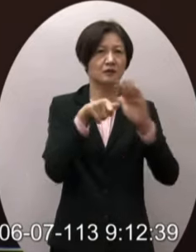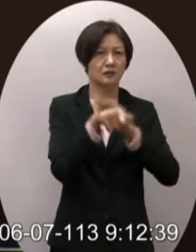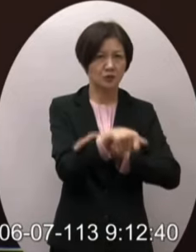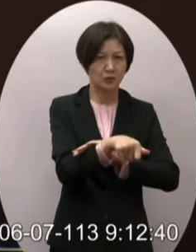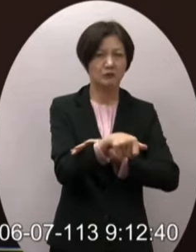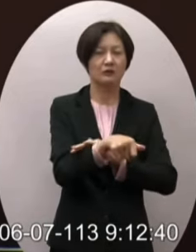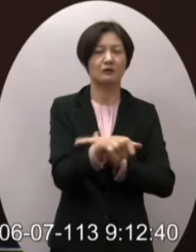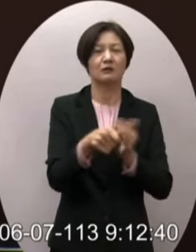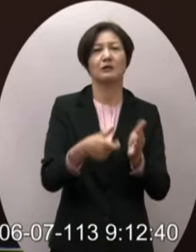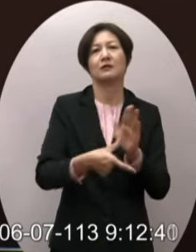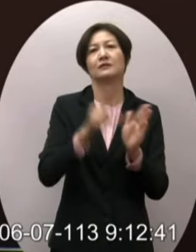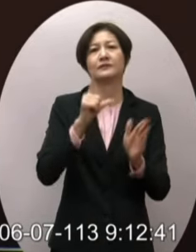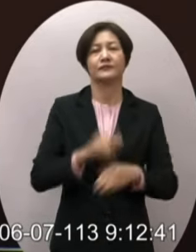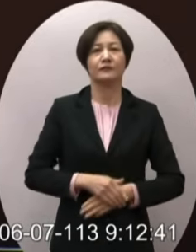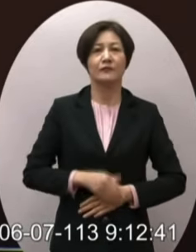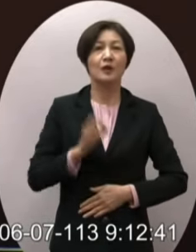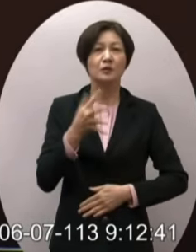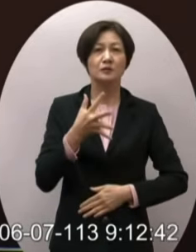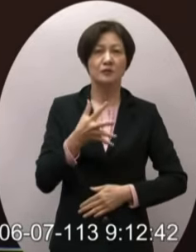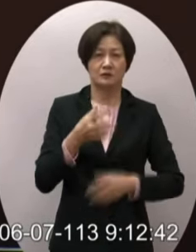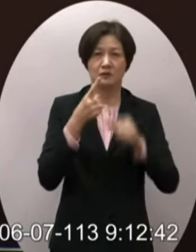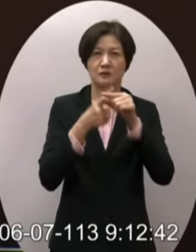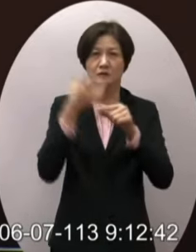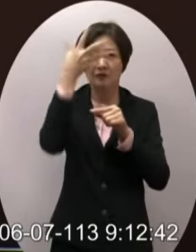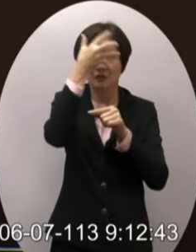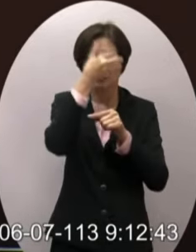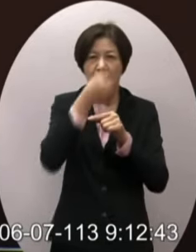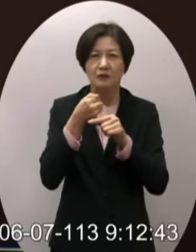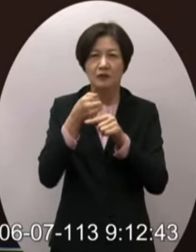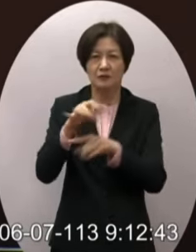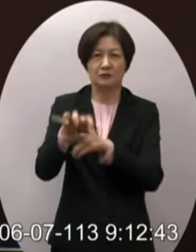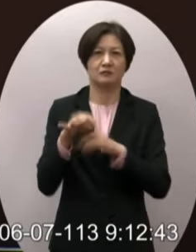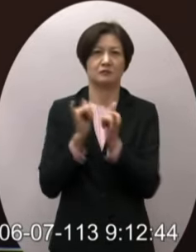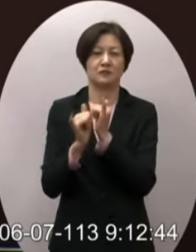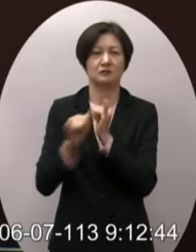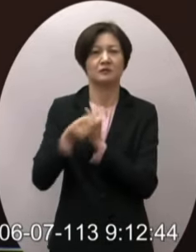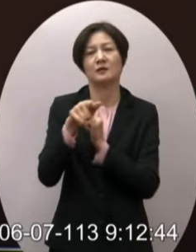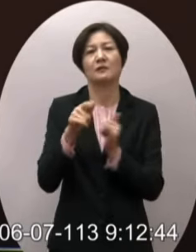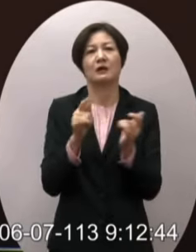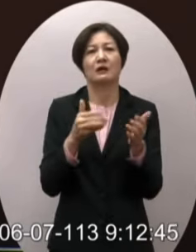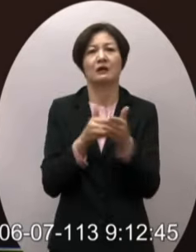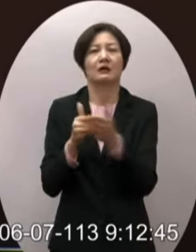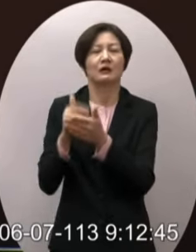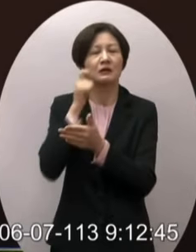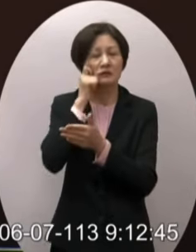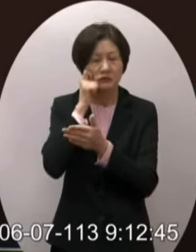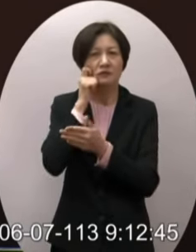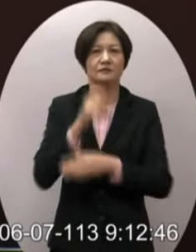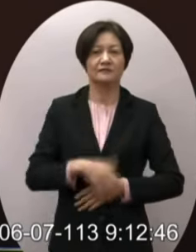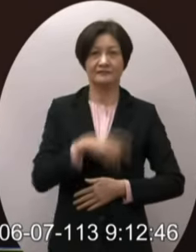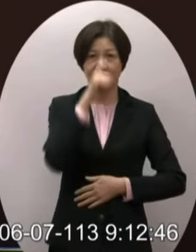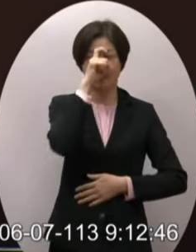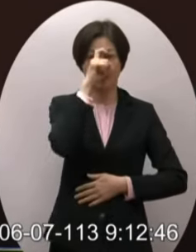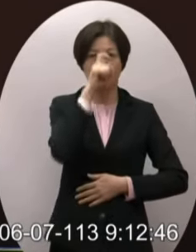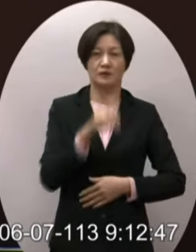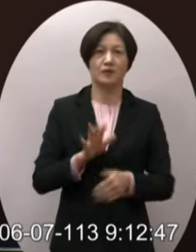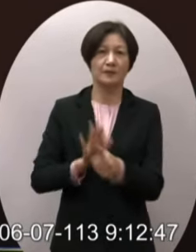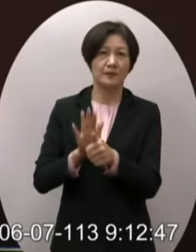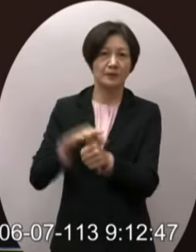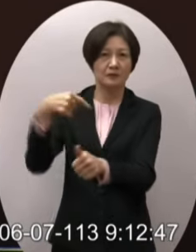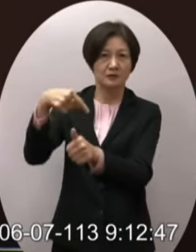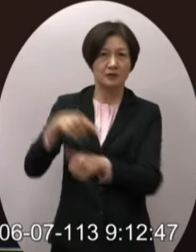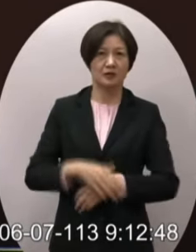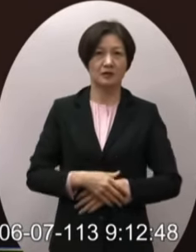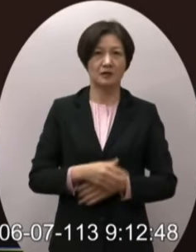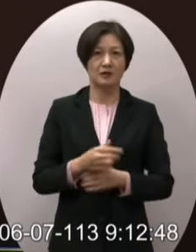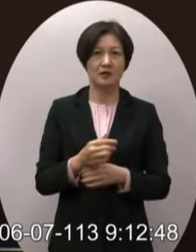手续。特别是在中老年的这样子的农民，那我们真的很希望说农业部能够来积极的去辅导，特别是跟数位跟电